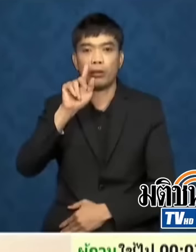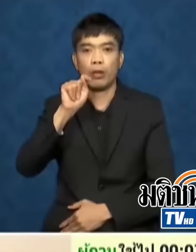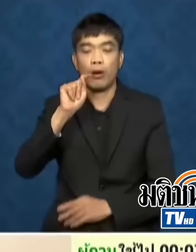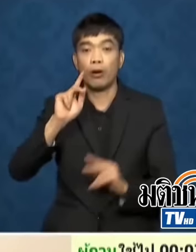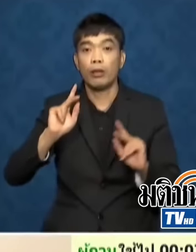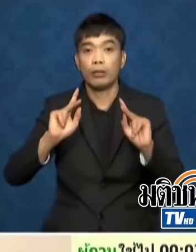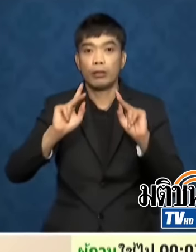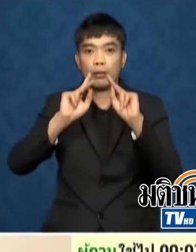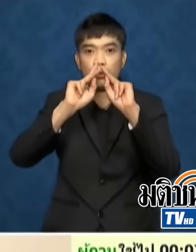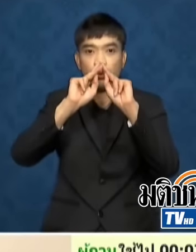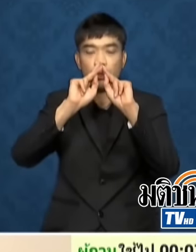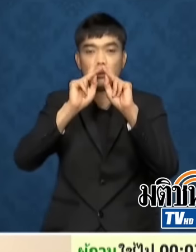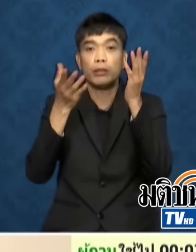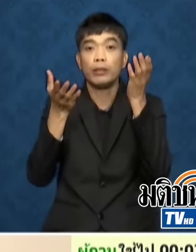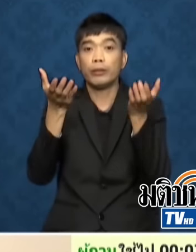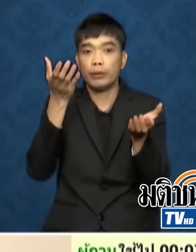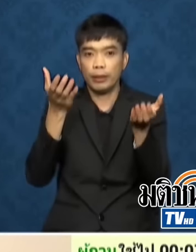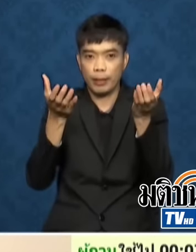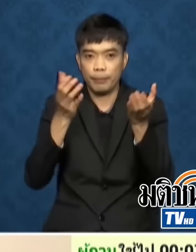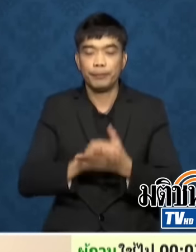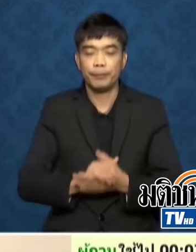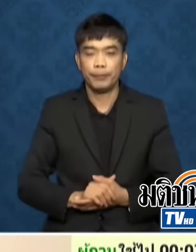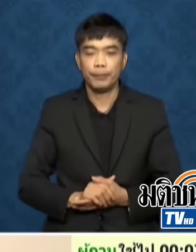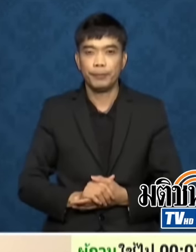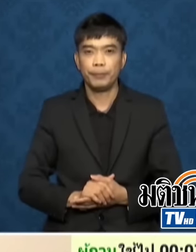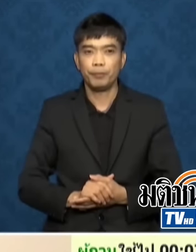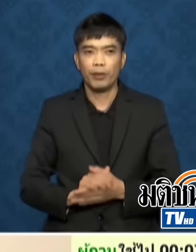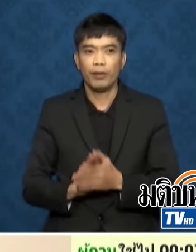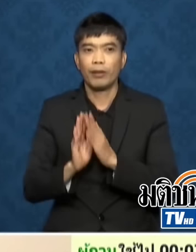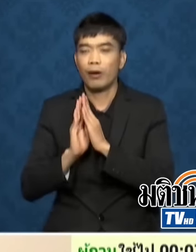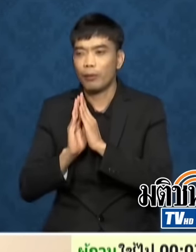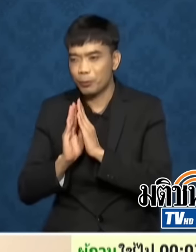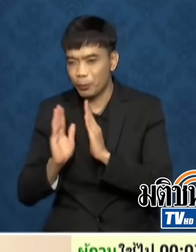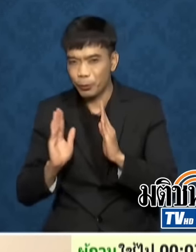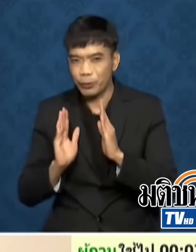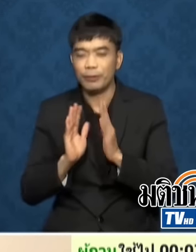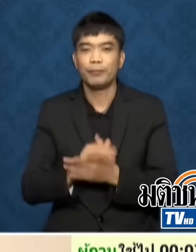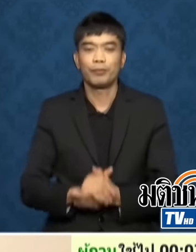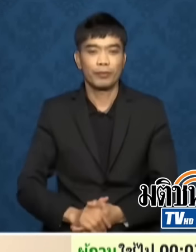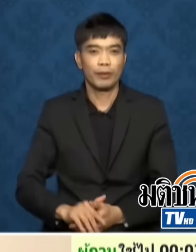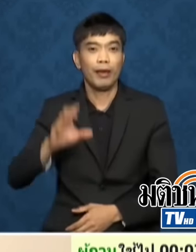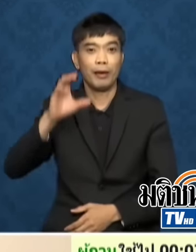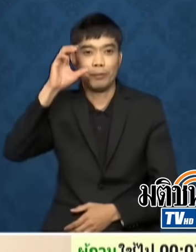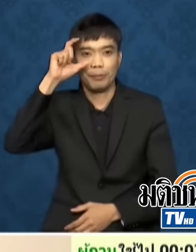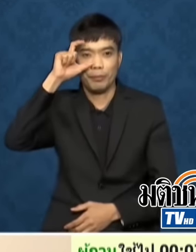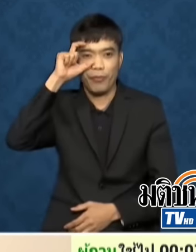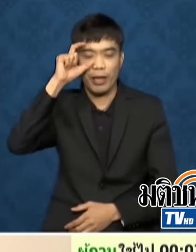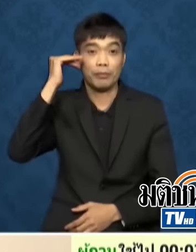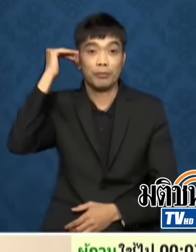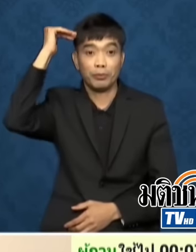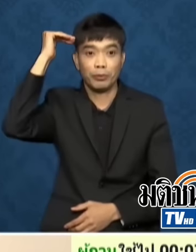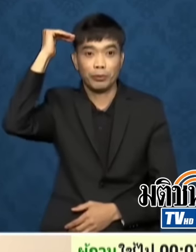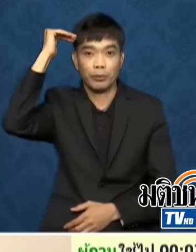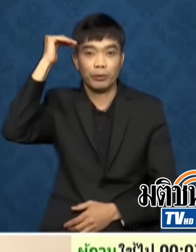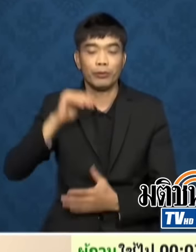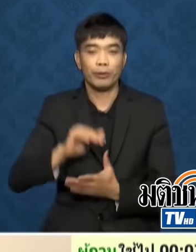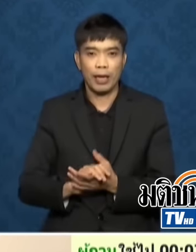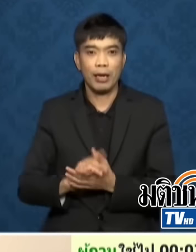ยุติธรรมก็ต้องขอขอบคุณท่านหลังสิมันโรมที่